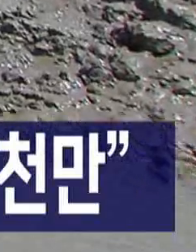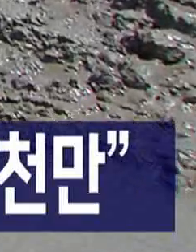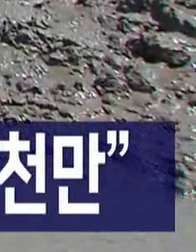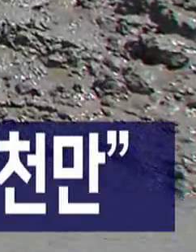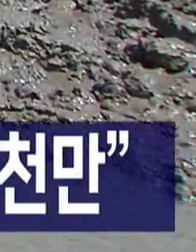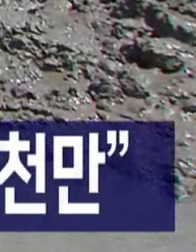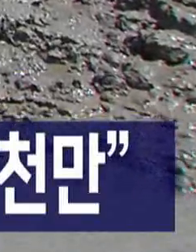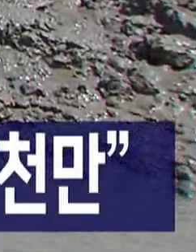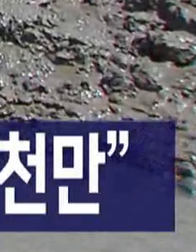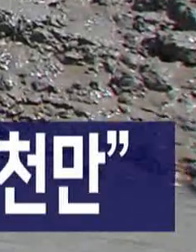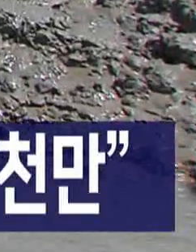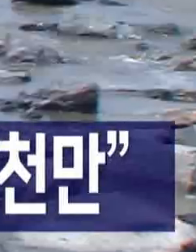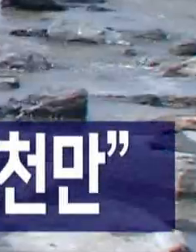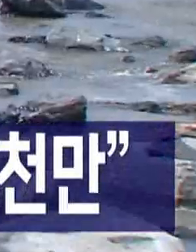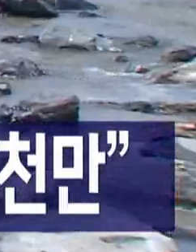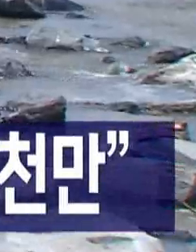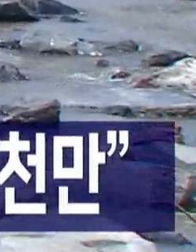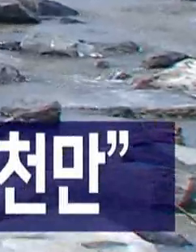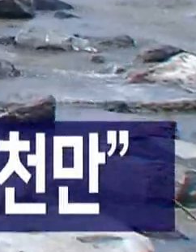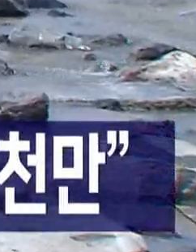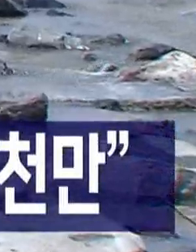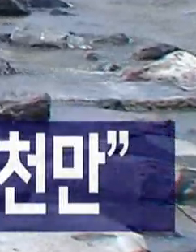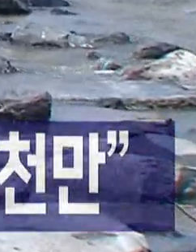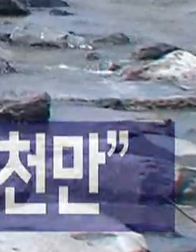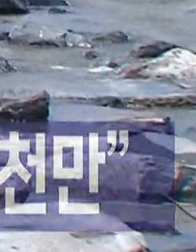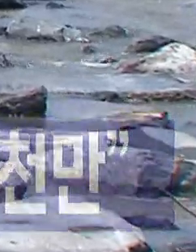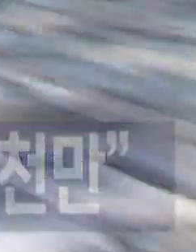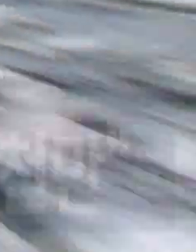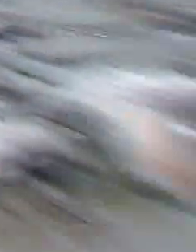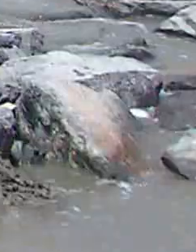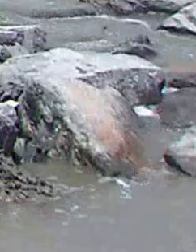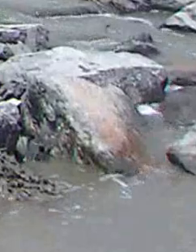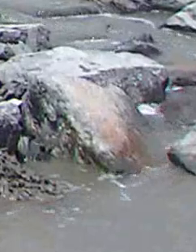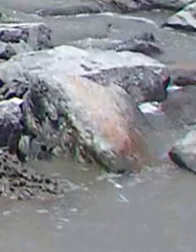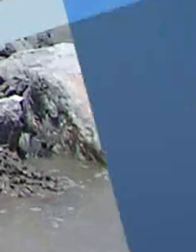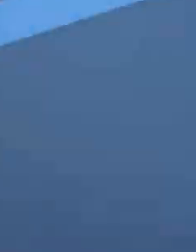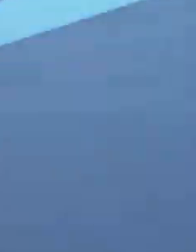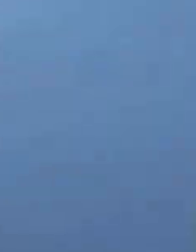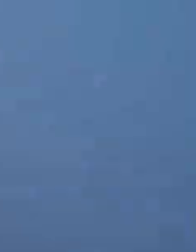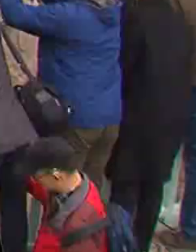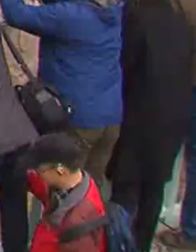충분히 사고가 날 수 있어 보입니다. 안전조치가 미흡하다는 지적이 많습니다.